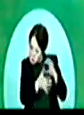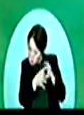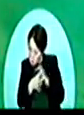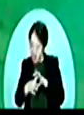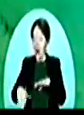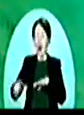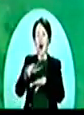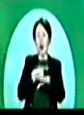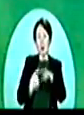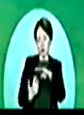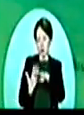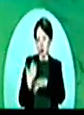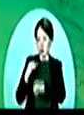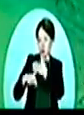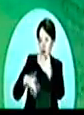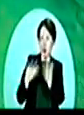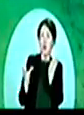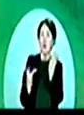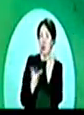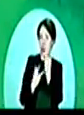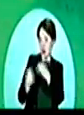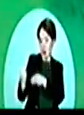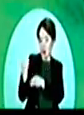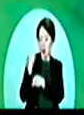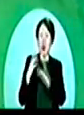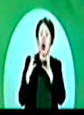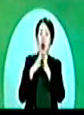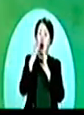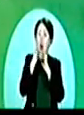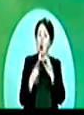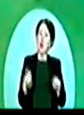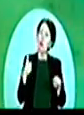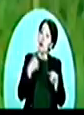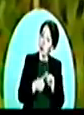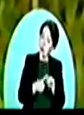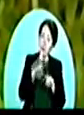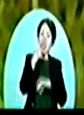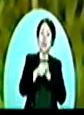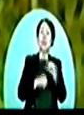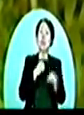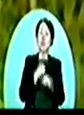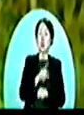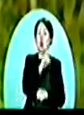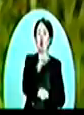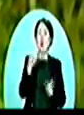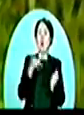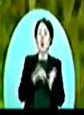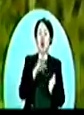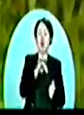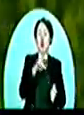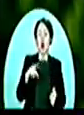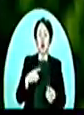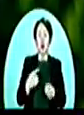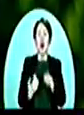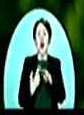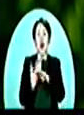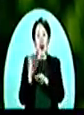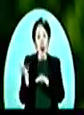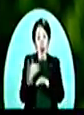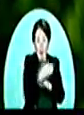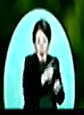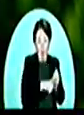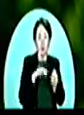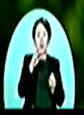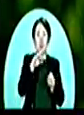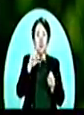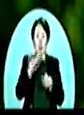газар тариалангийн зүтгэх хүчний техникийн хүчин чадал 10% нэмэгдэж, жилдээ 100,000 тонн хадлан тижээл, 10,000 тонн